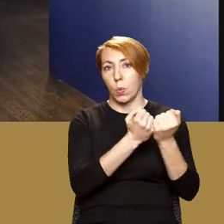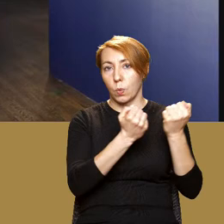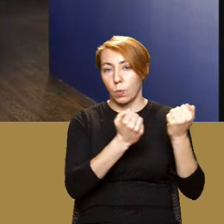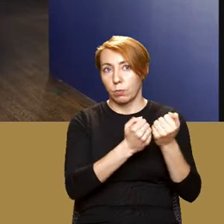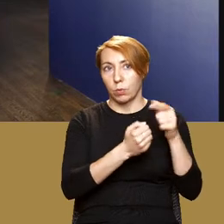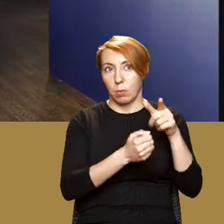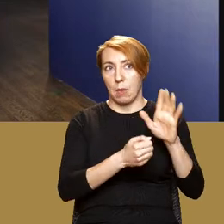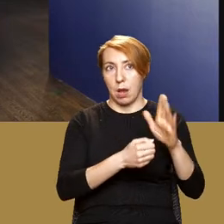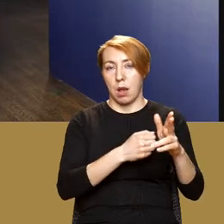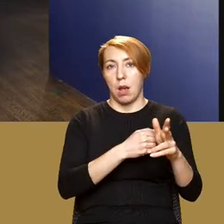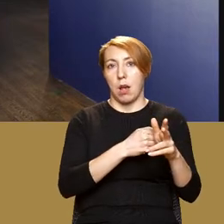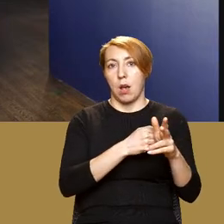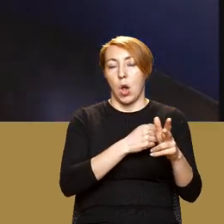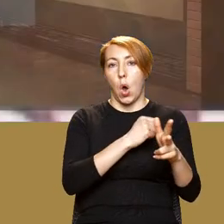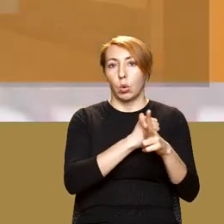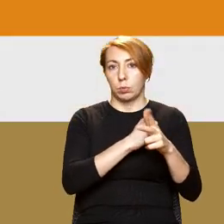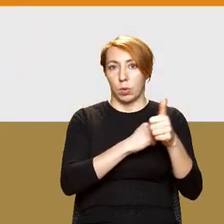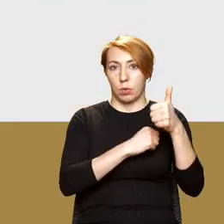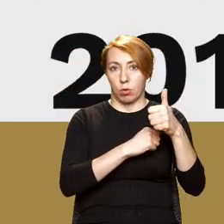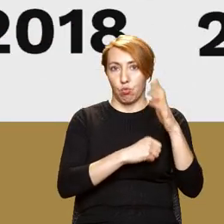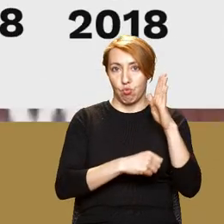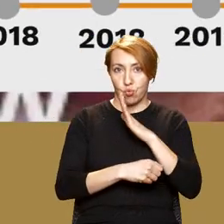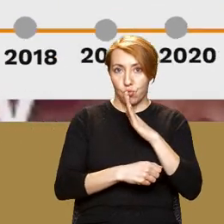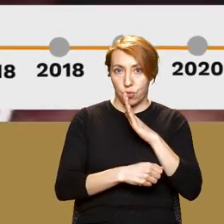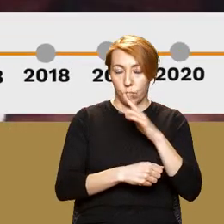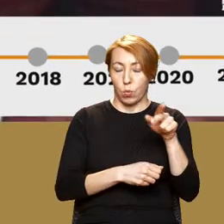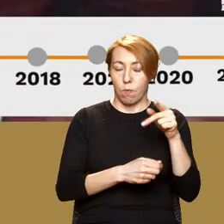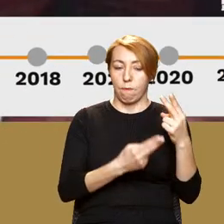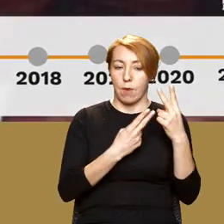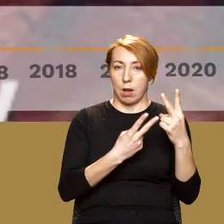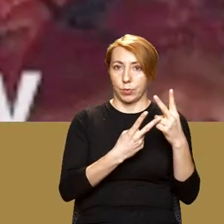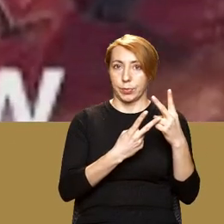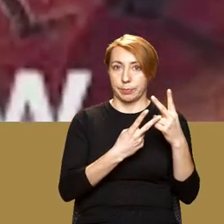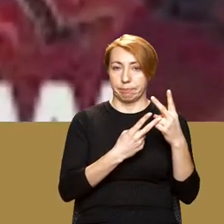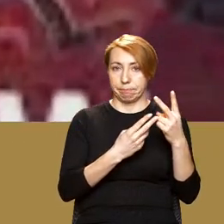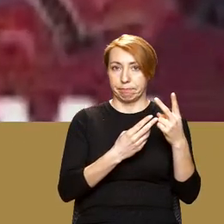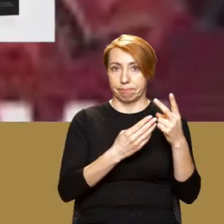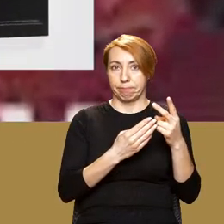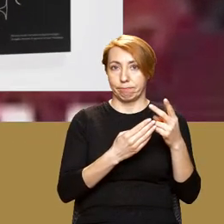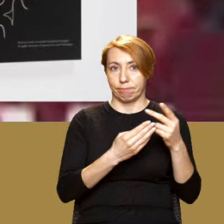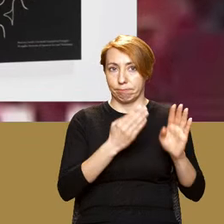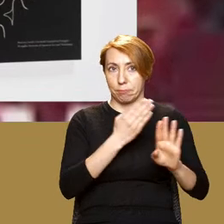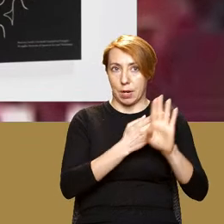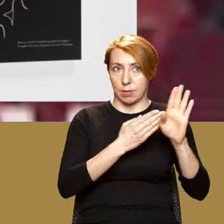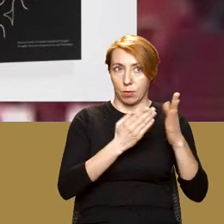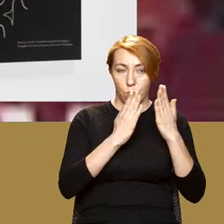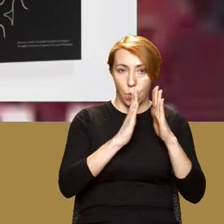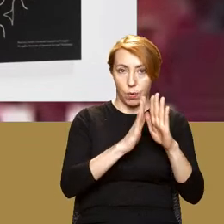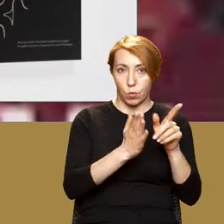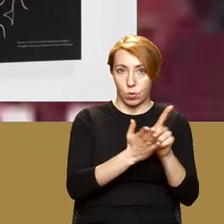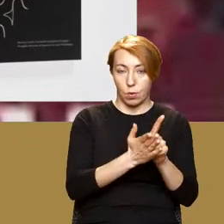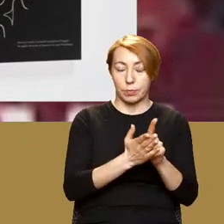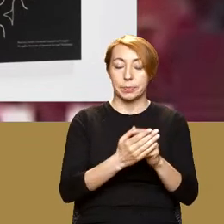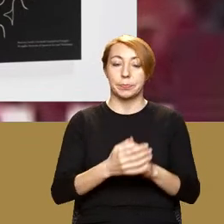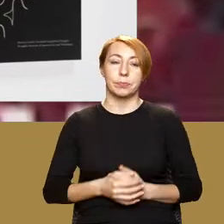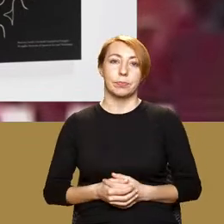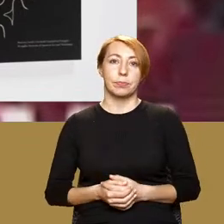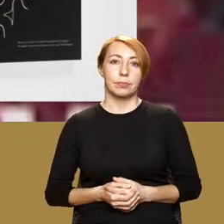sobie 81 sztuk. Także to była ważna też taka prezentacja.